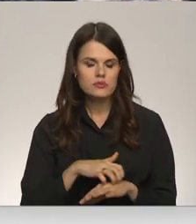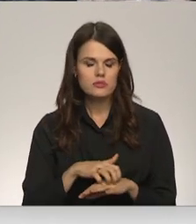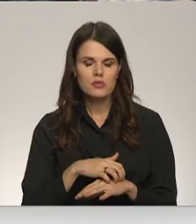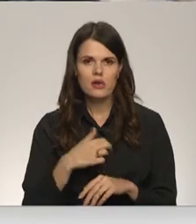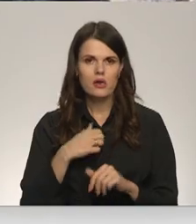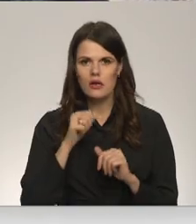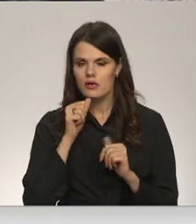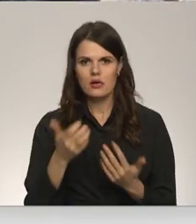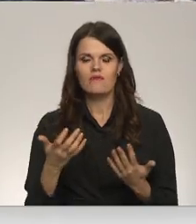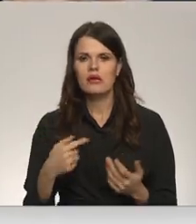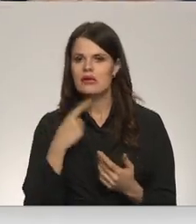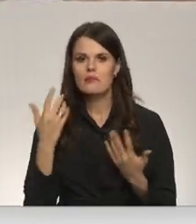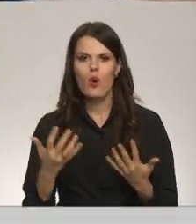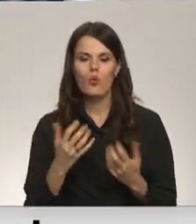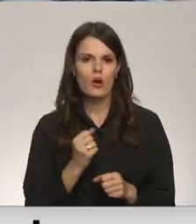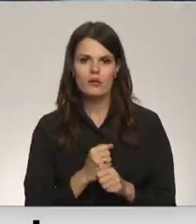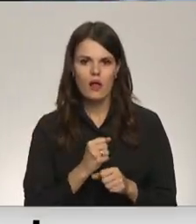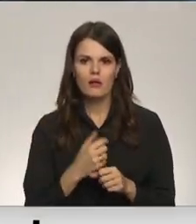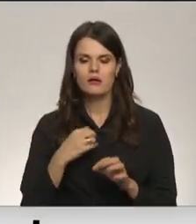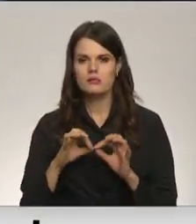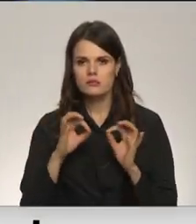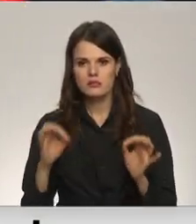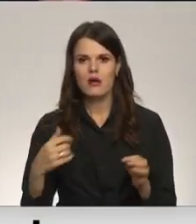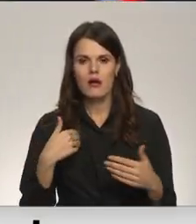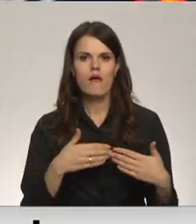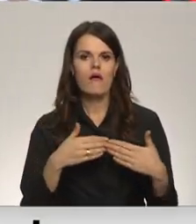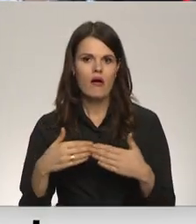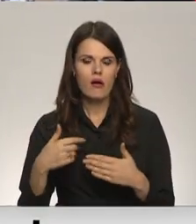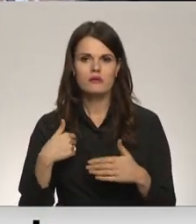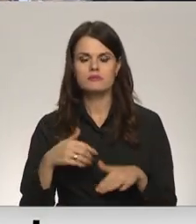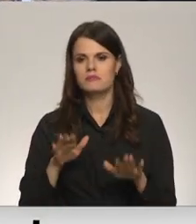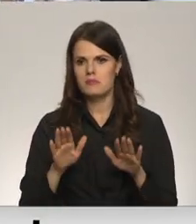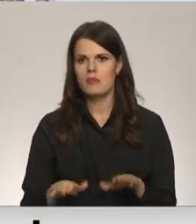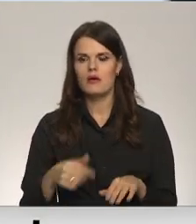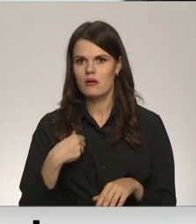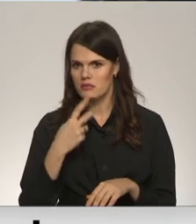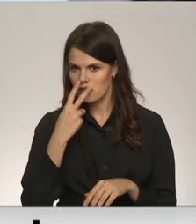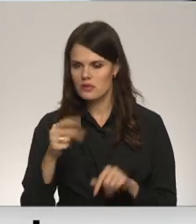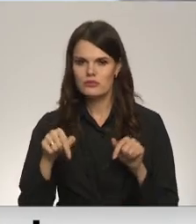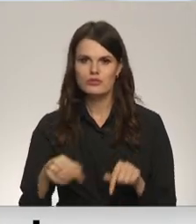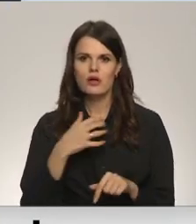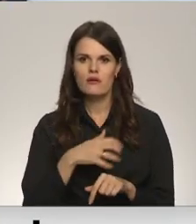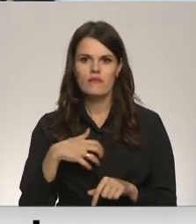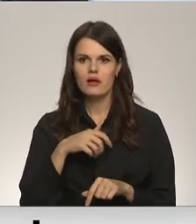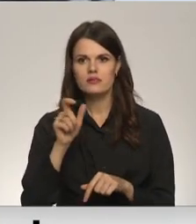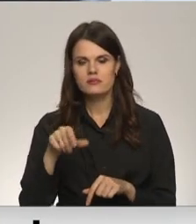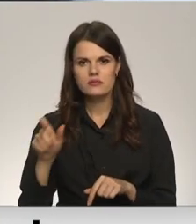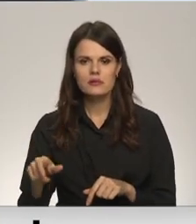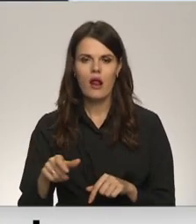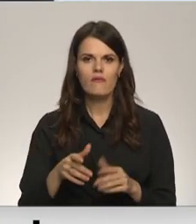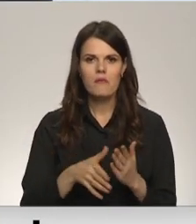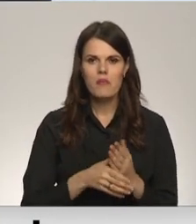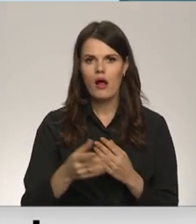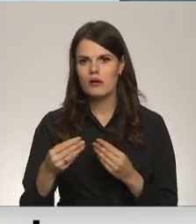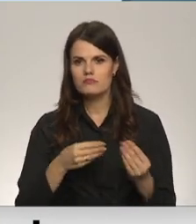Man vienkārši gribējās kaut ko darīt. Es sāku ar to, ka es atnesu un es paliku, jo es redzu, te vajag cilvēkiem, nu, vienkārši fiziski